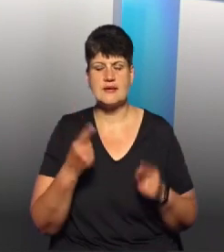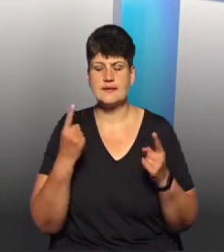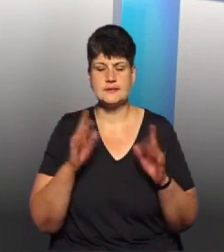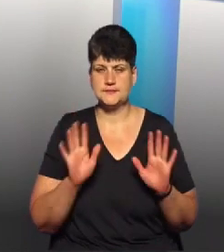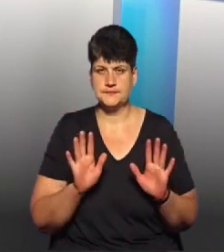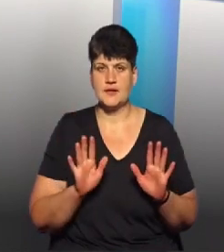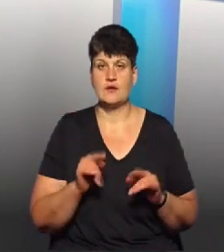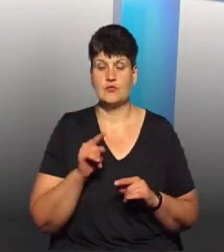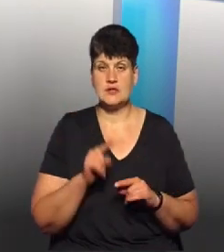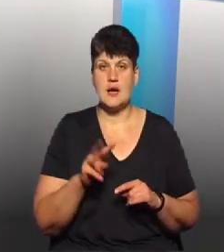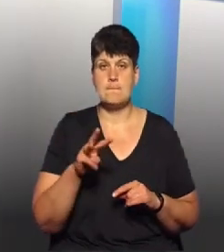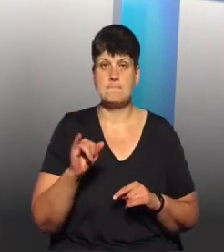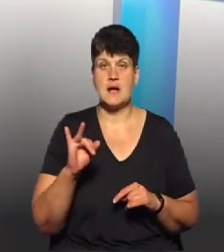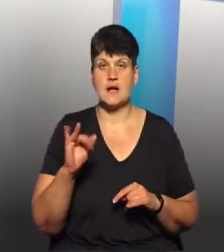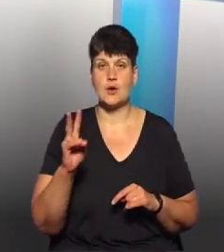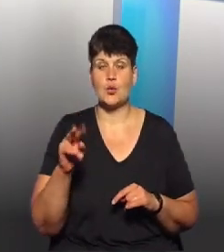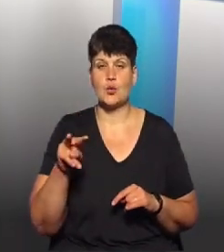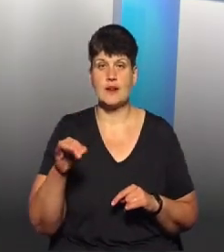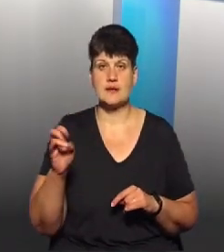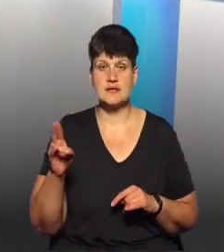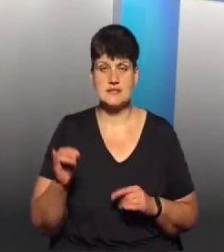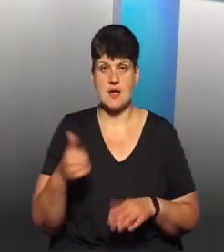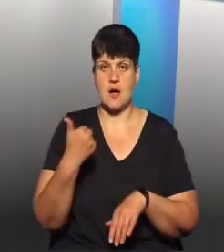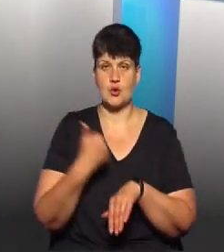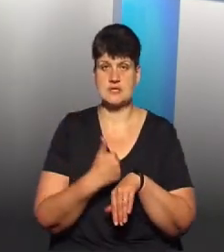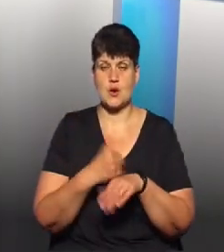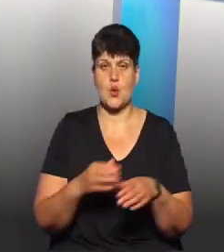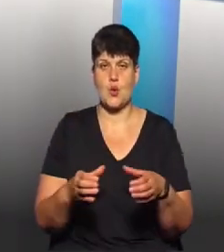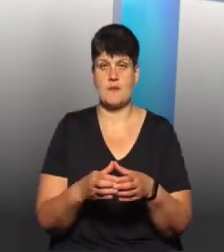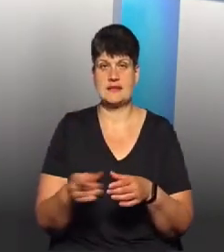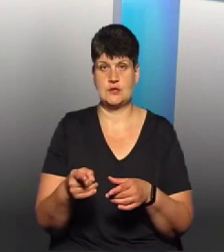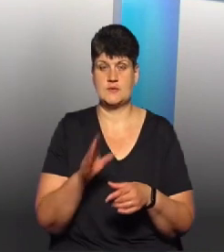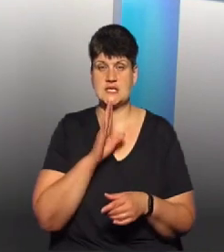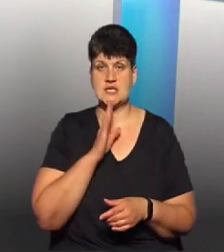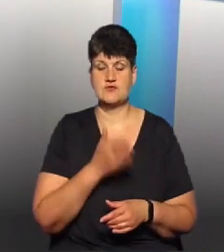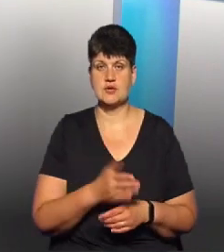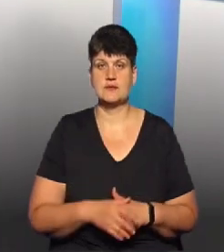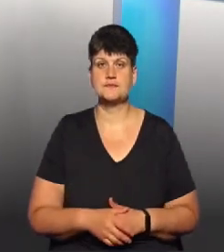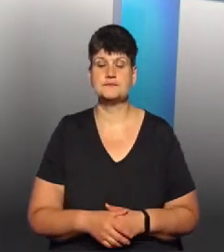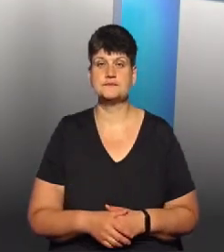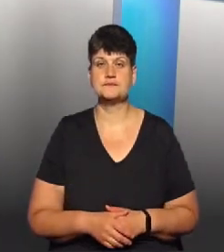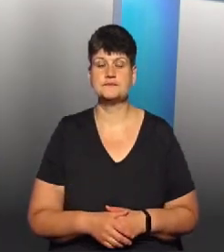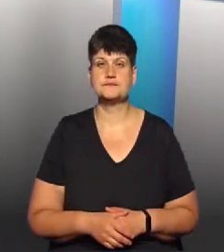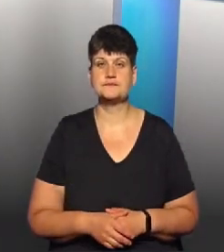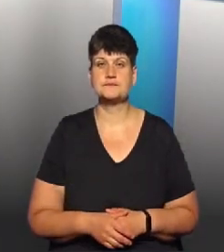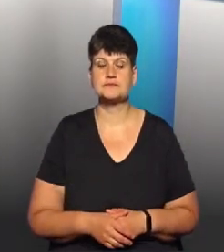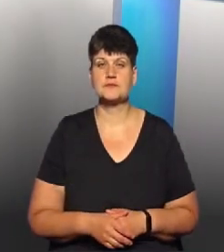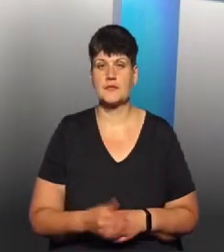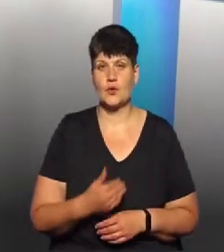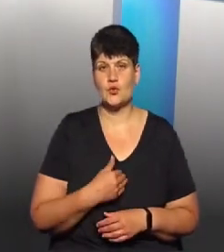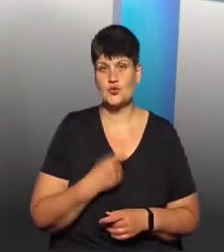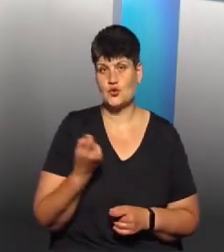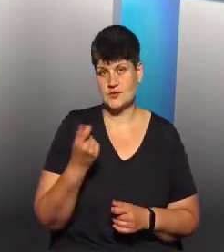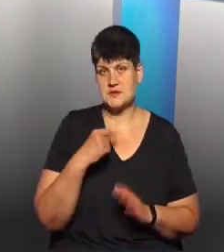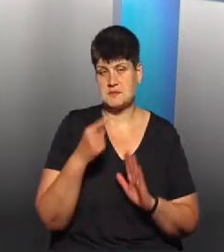з Миколинець. А костяк команди – це тернопільські дівчата, безумовно. Я теж хочу дещо спитати.